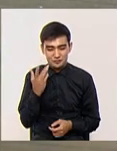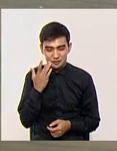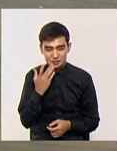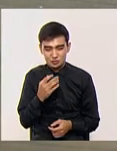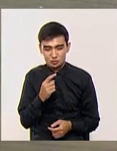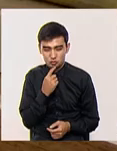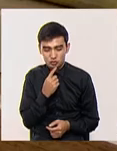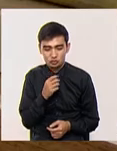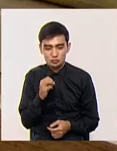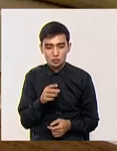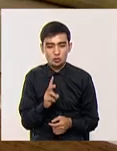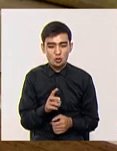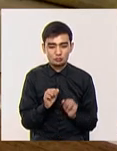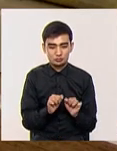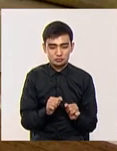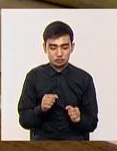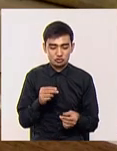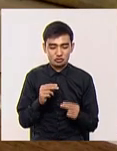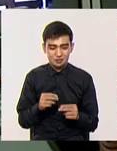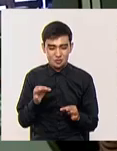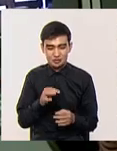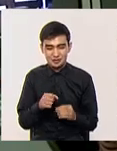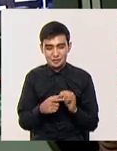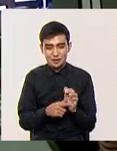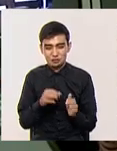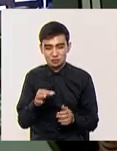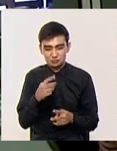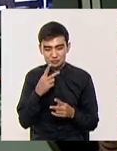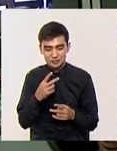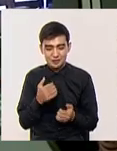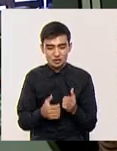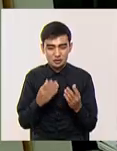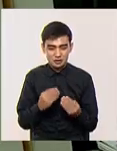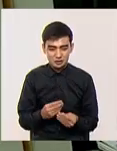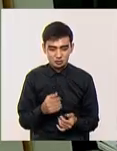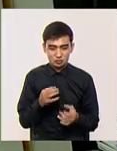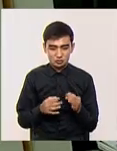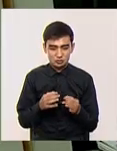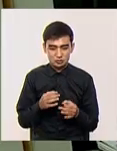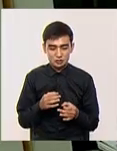стороне окажется правда? Смотрите по будням в 17:00 на 31-м канале. Проект «Суд идет».